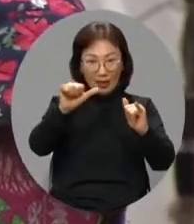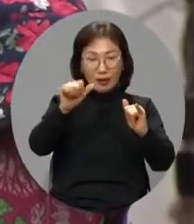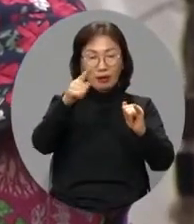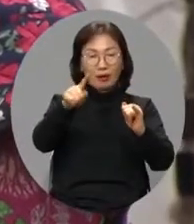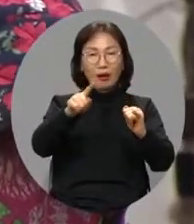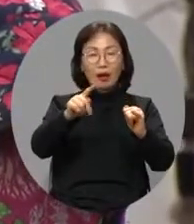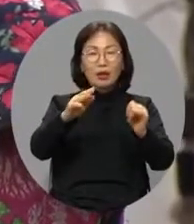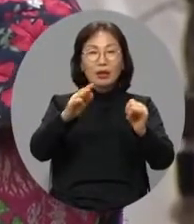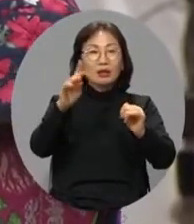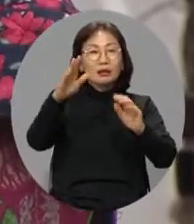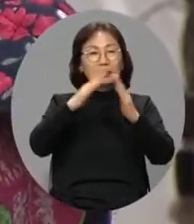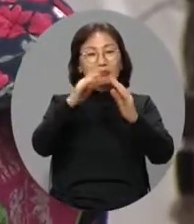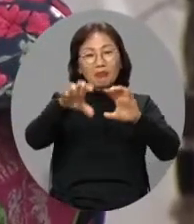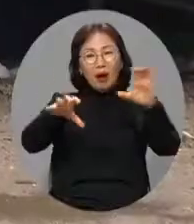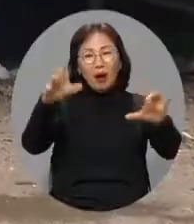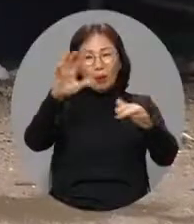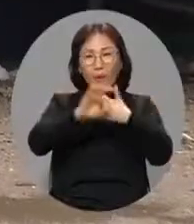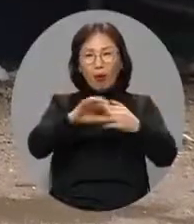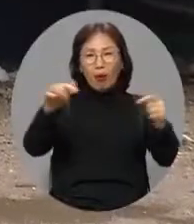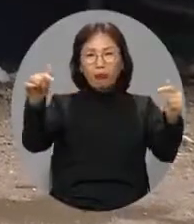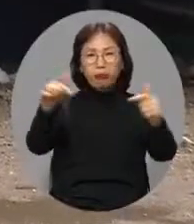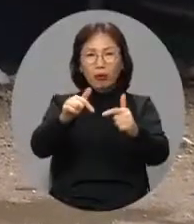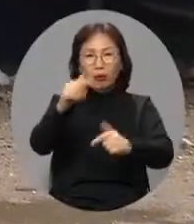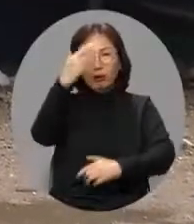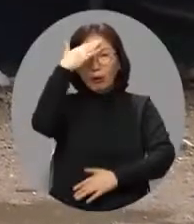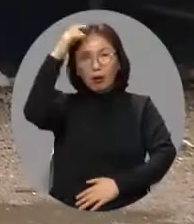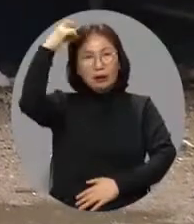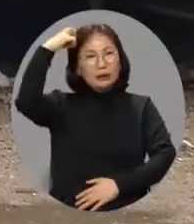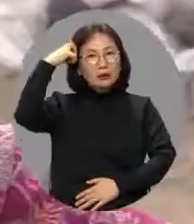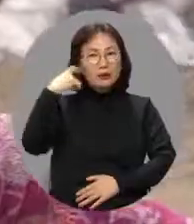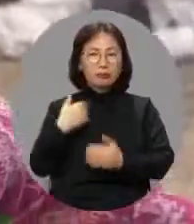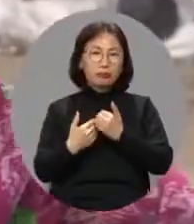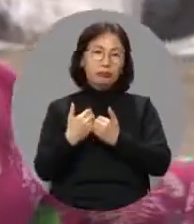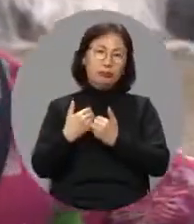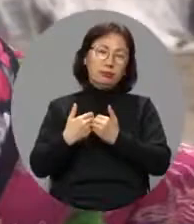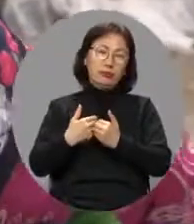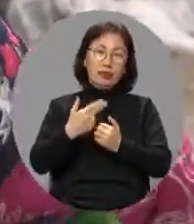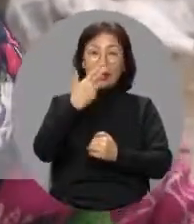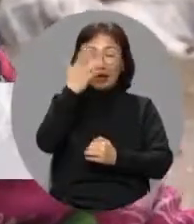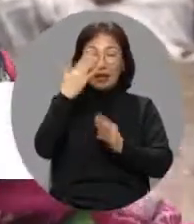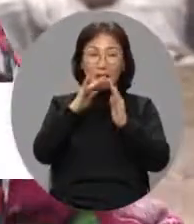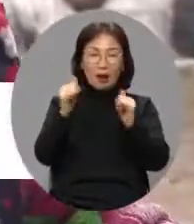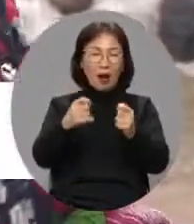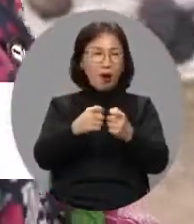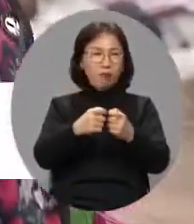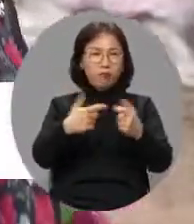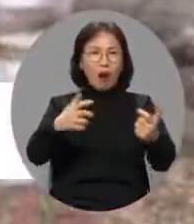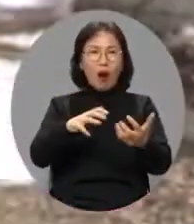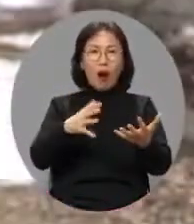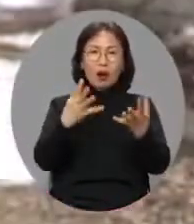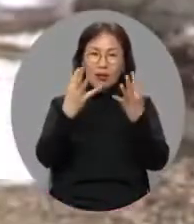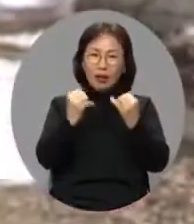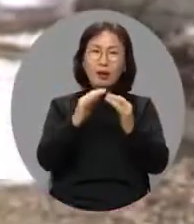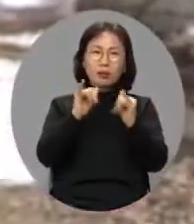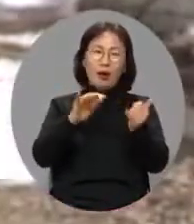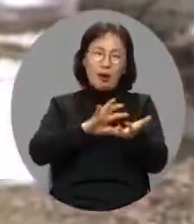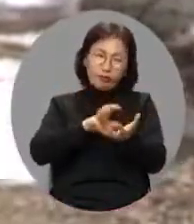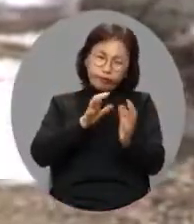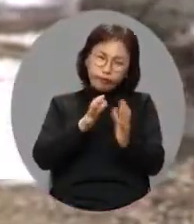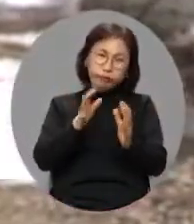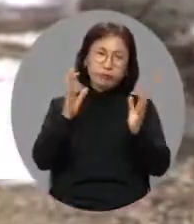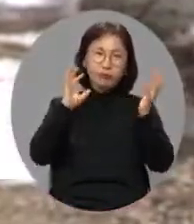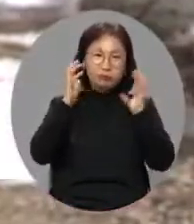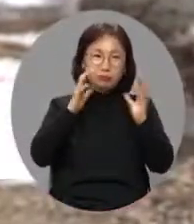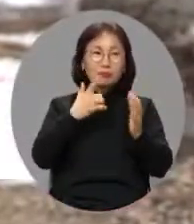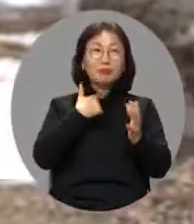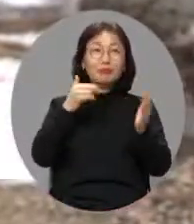져가는 마을 모습이 낯설고 또 나 썹니다 옛날에는 사람 더 많았죠 받는것도 아 이렇게 생각하고